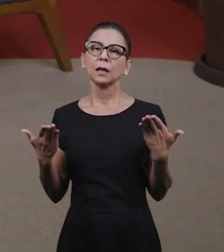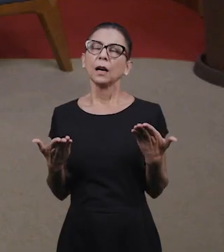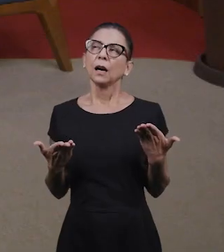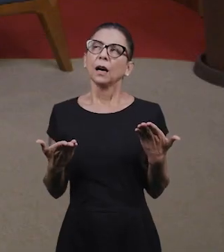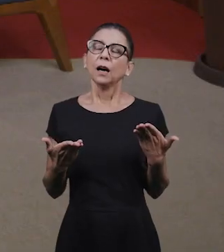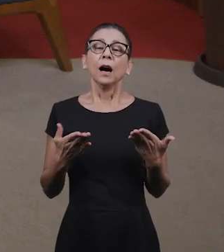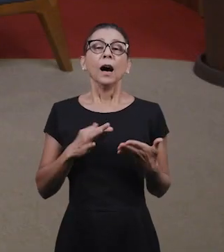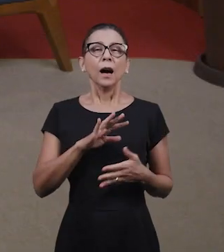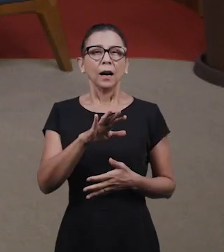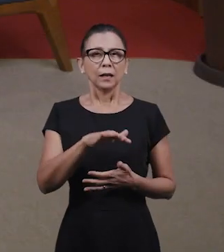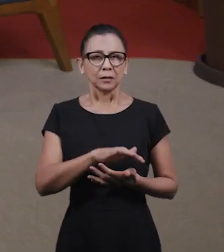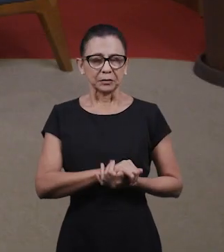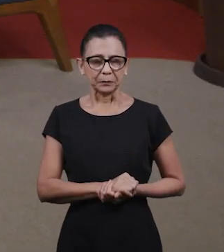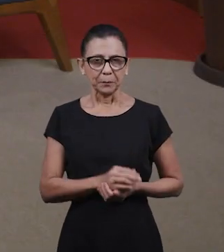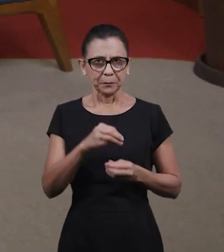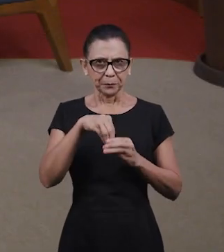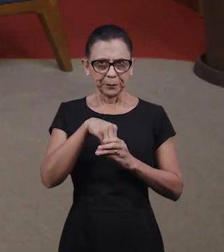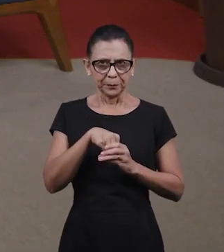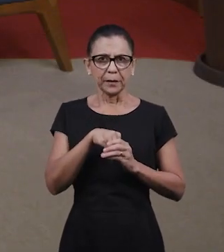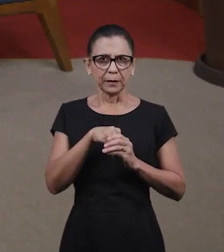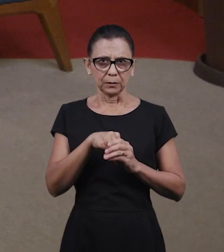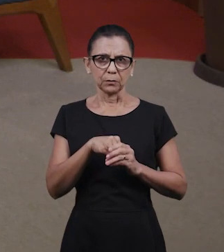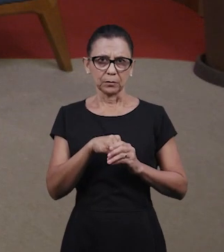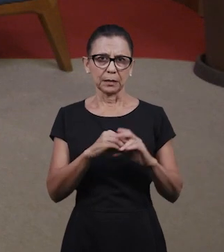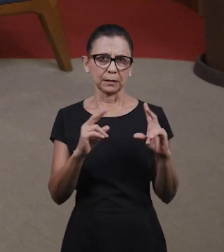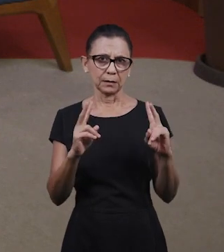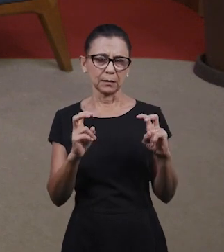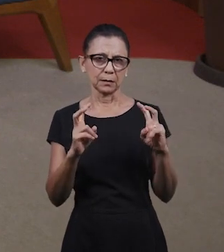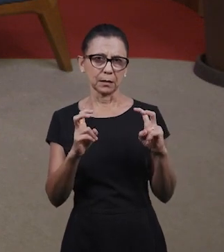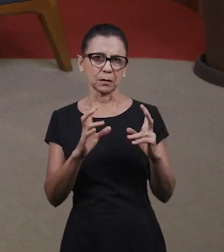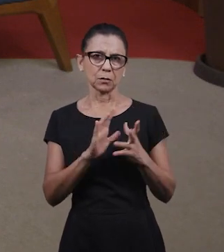Je voulais attirer votre attention dans ce contexte encore.